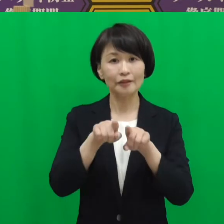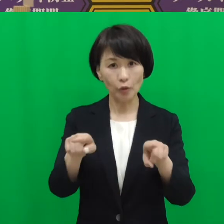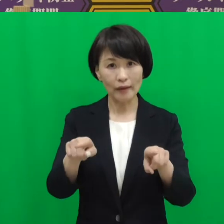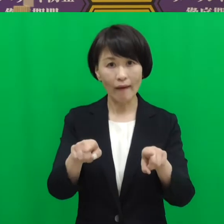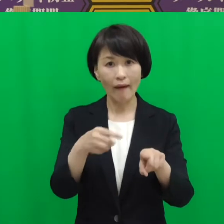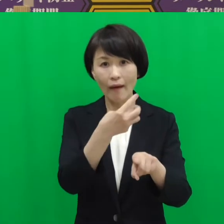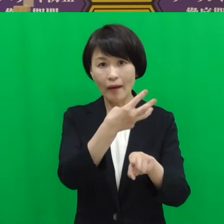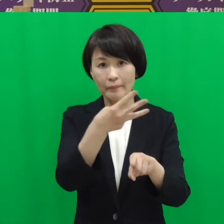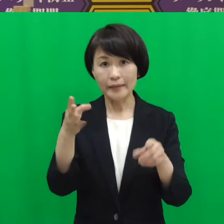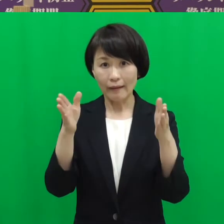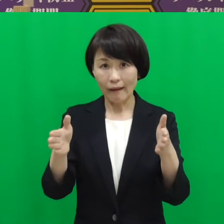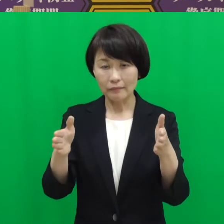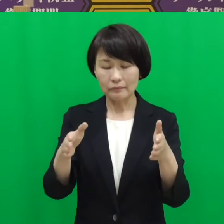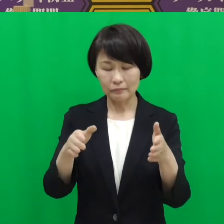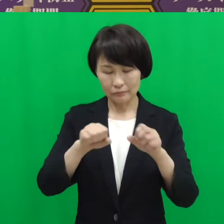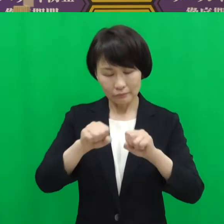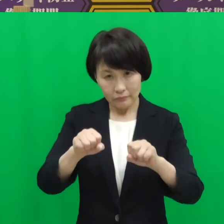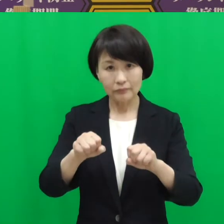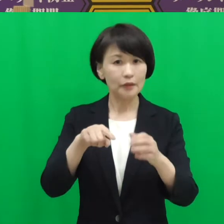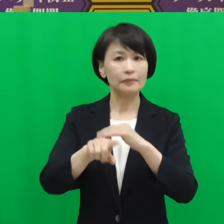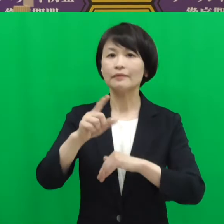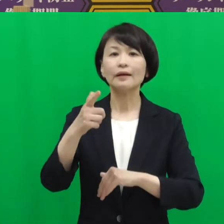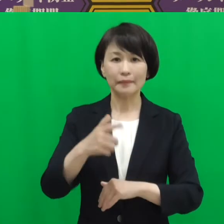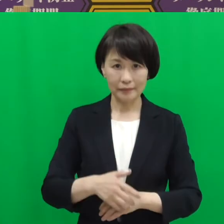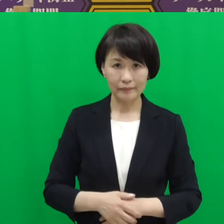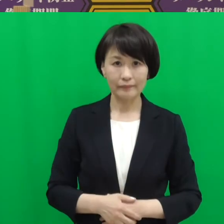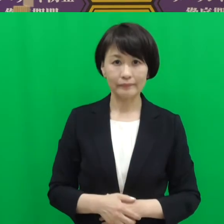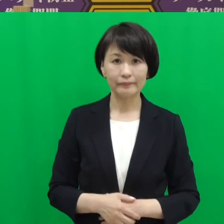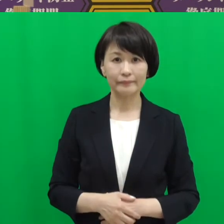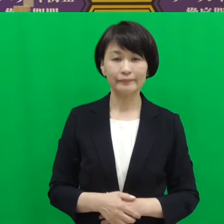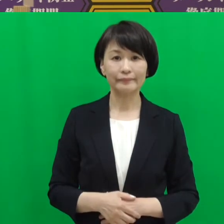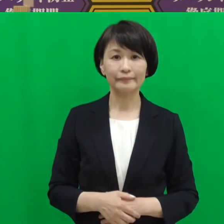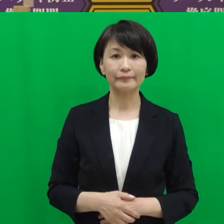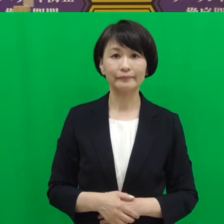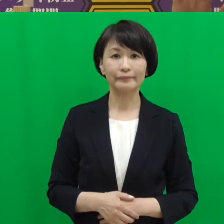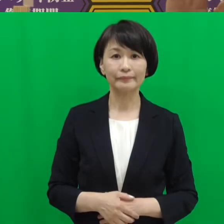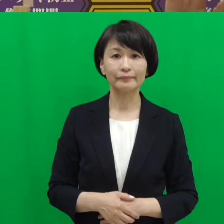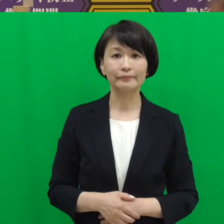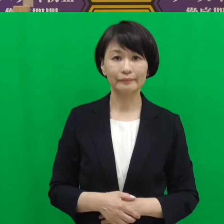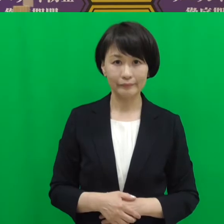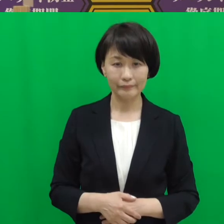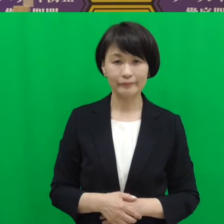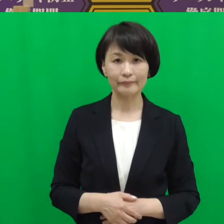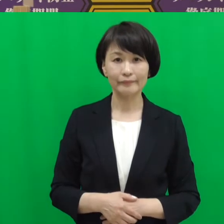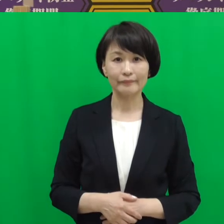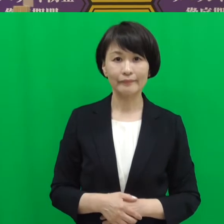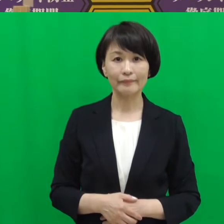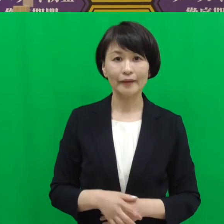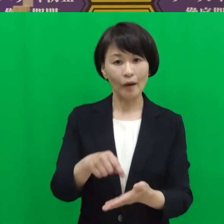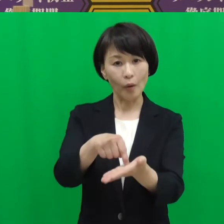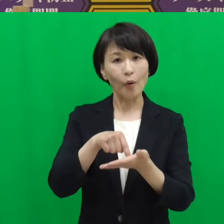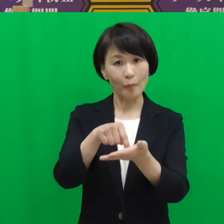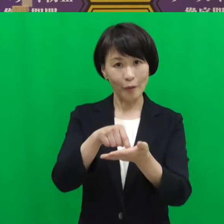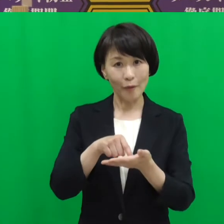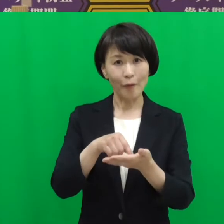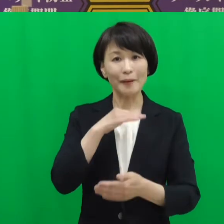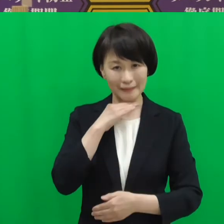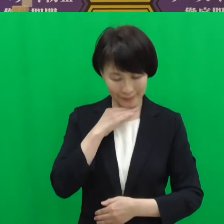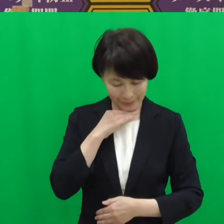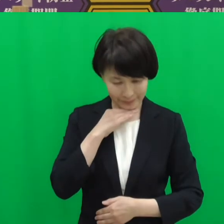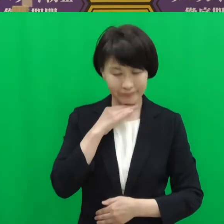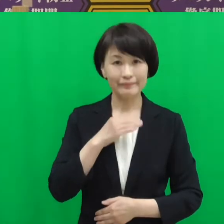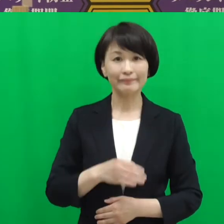ので、非常にいい取り組みでございますから、ぜひ、我こそはどの事業所で見ていただきたいというふうに思います